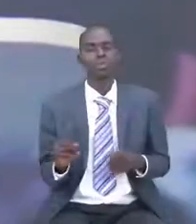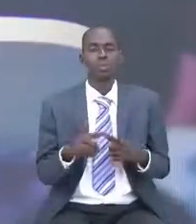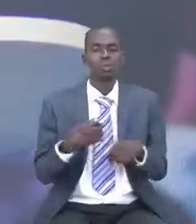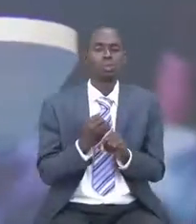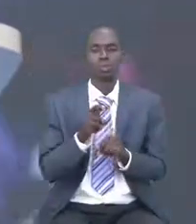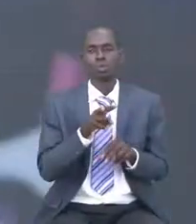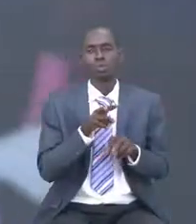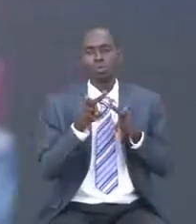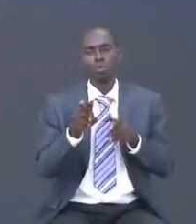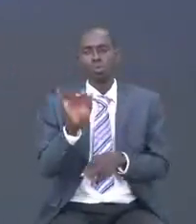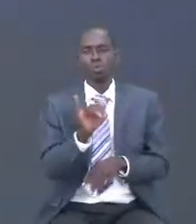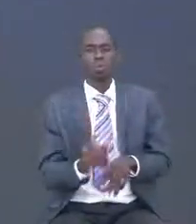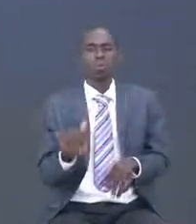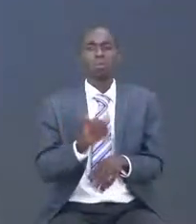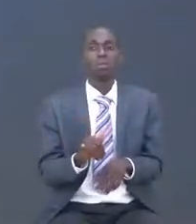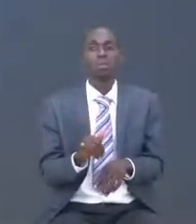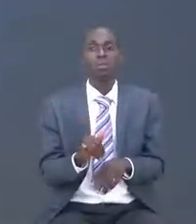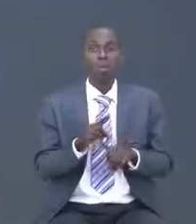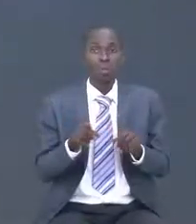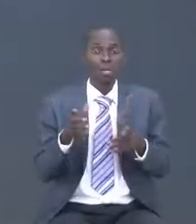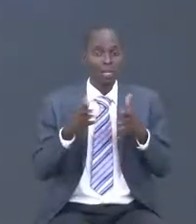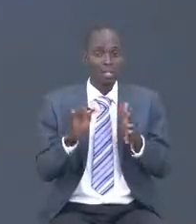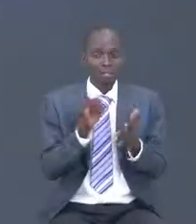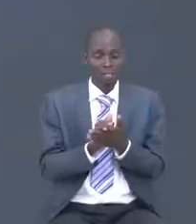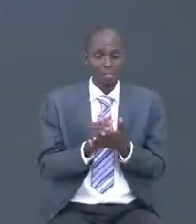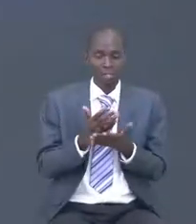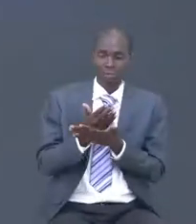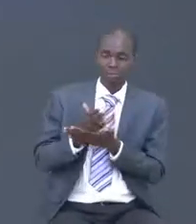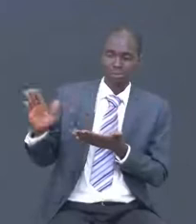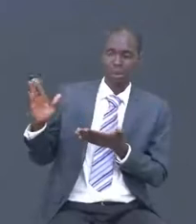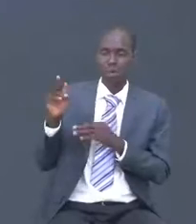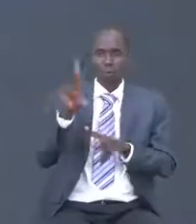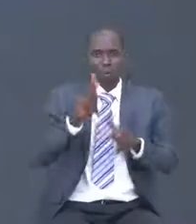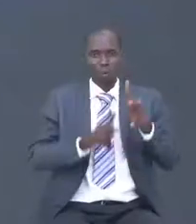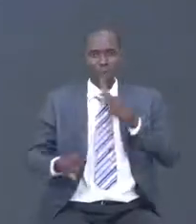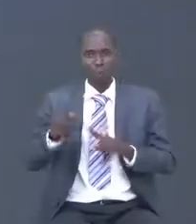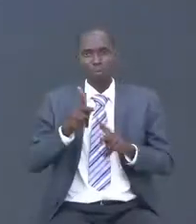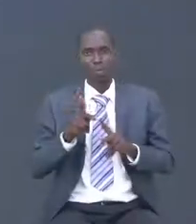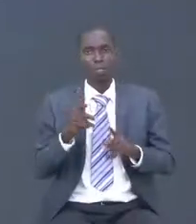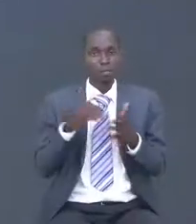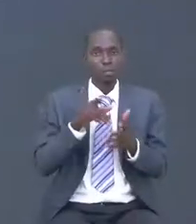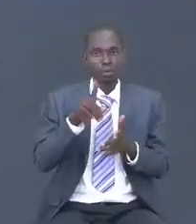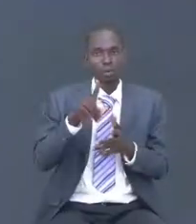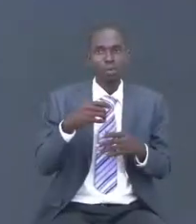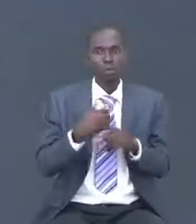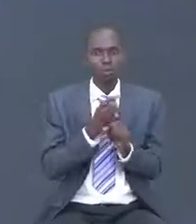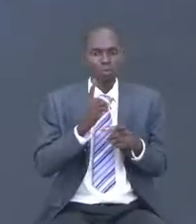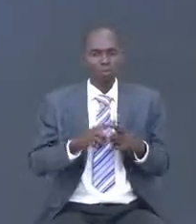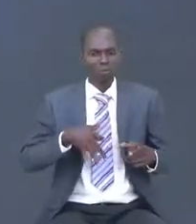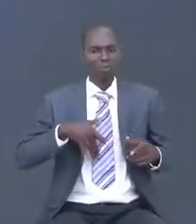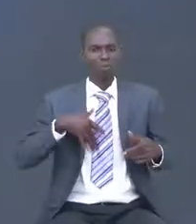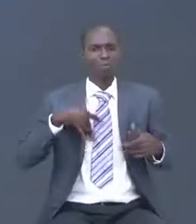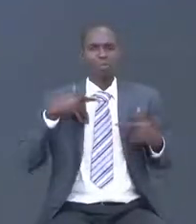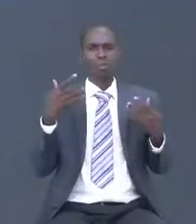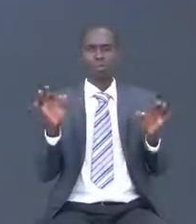vie. Mais ce rejet apporte, ressortira quelque chose de